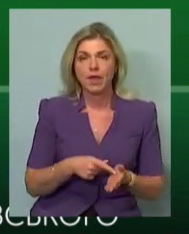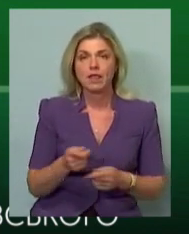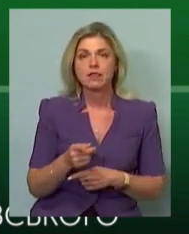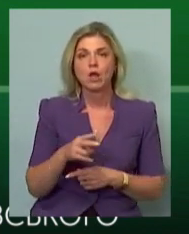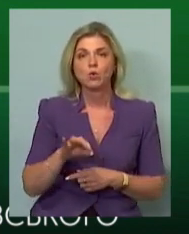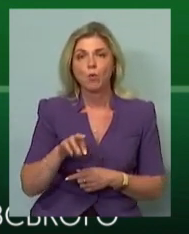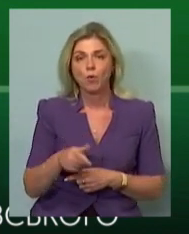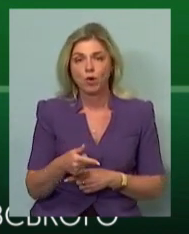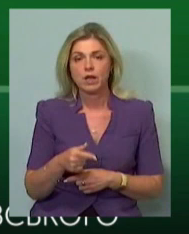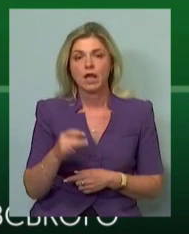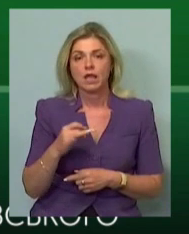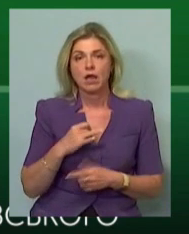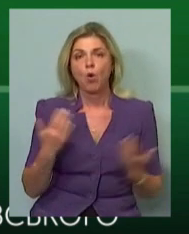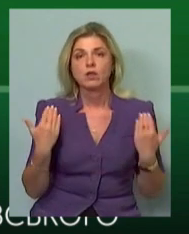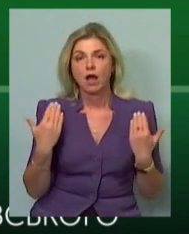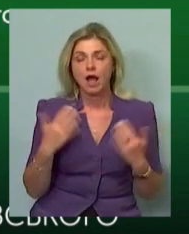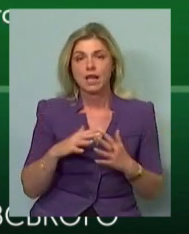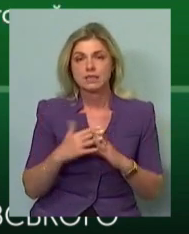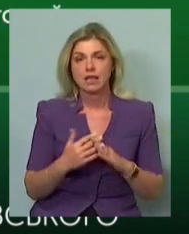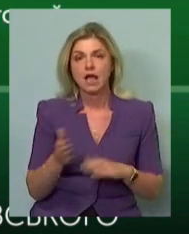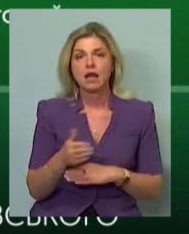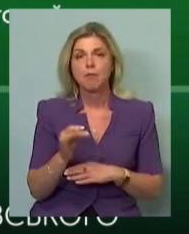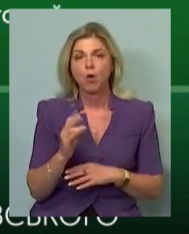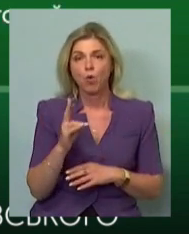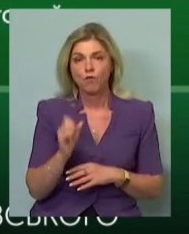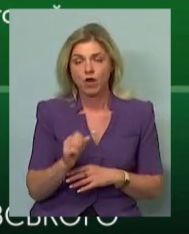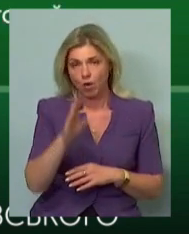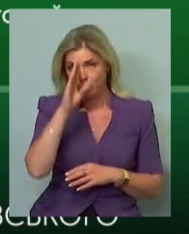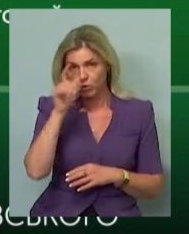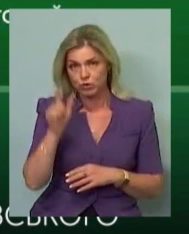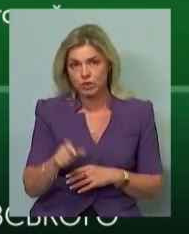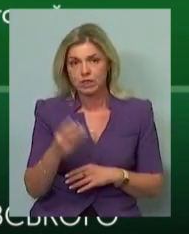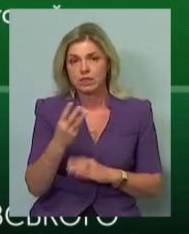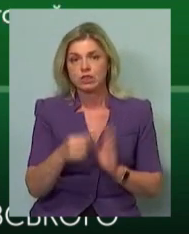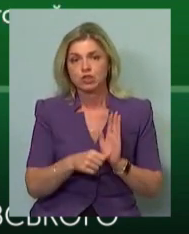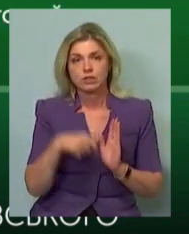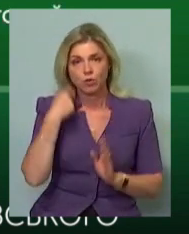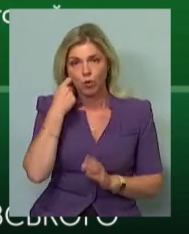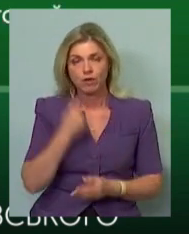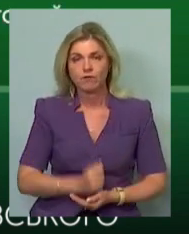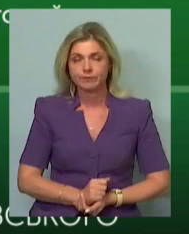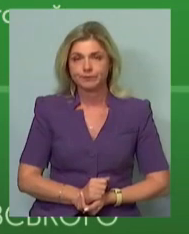відпочивала у селі Рибаківка Очаковського району. Це чоловік на 36 років.